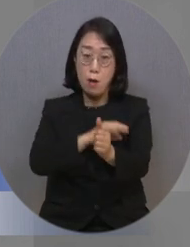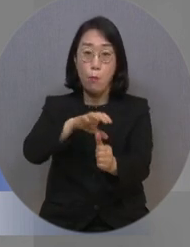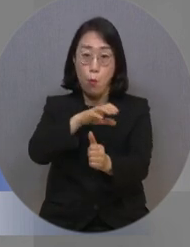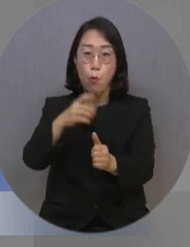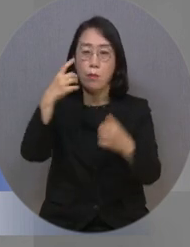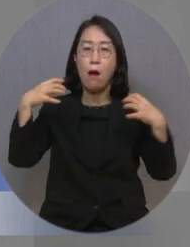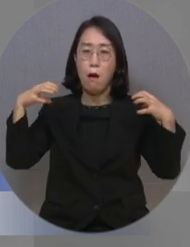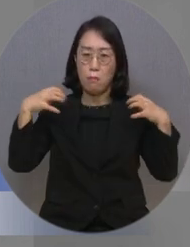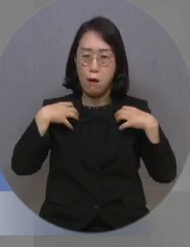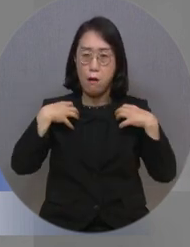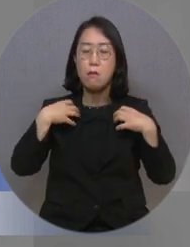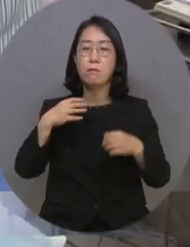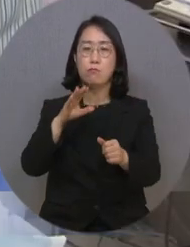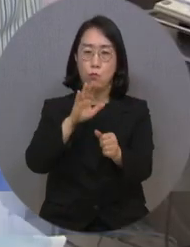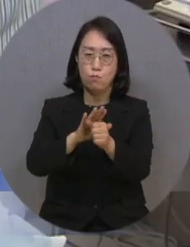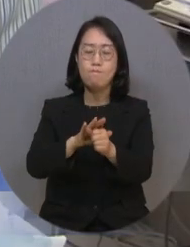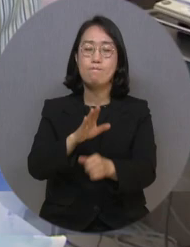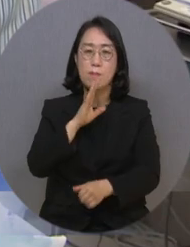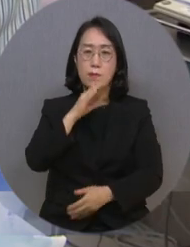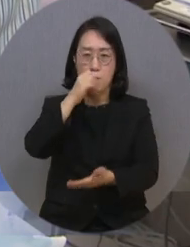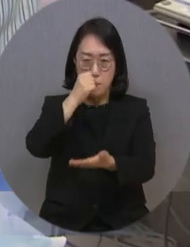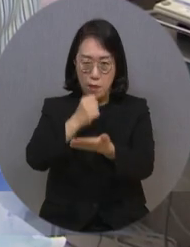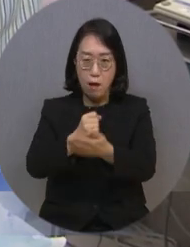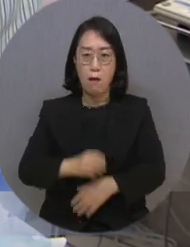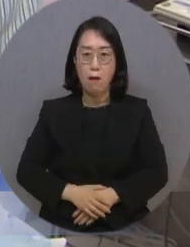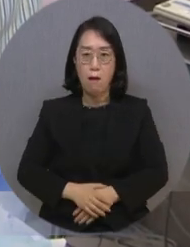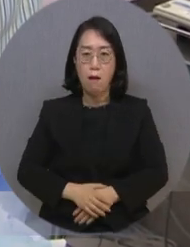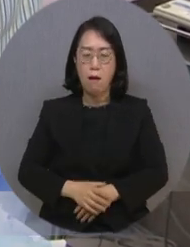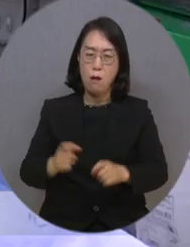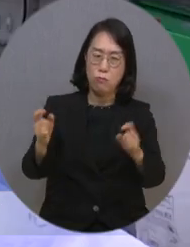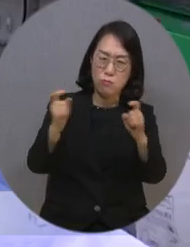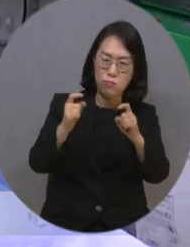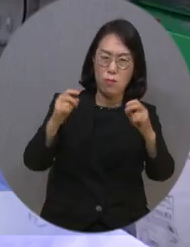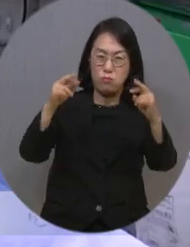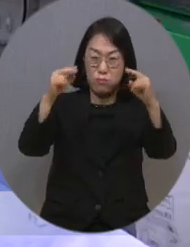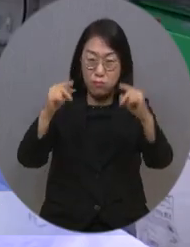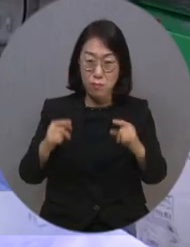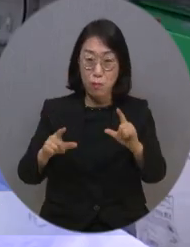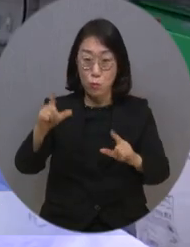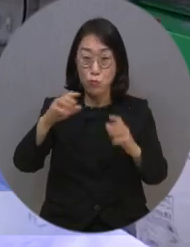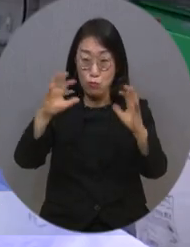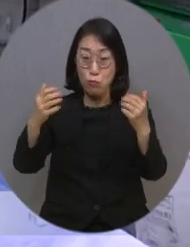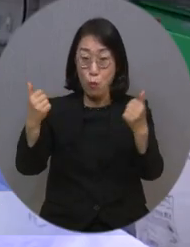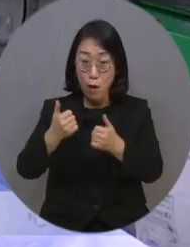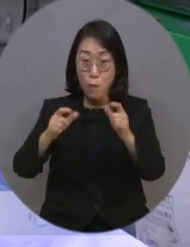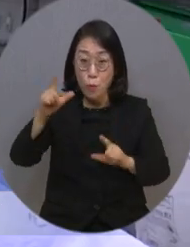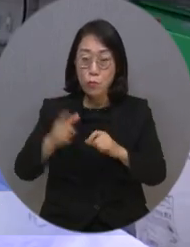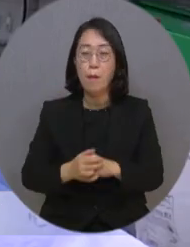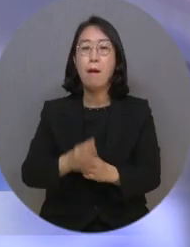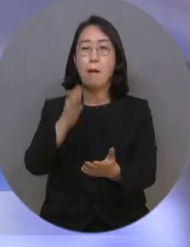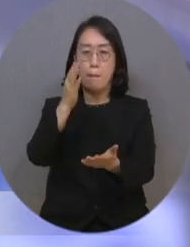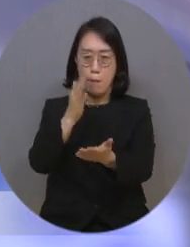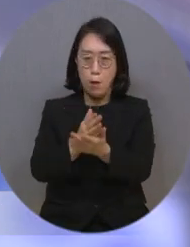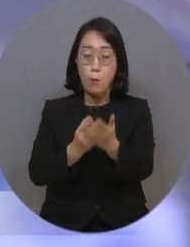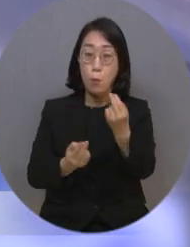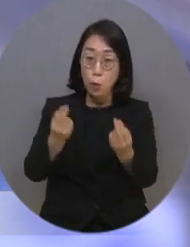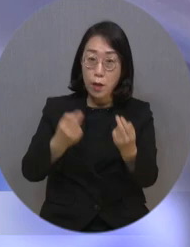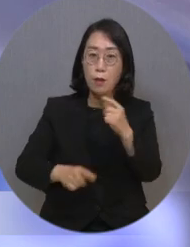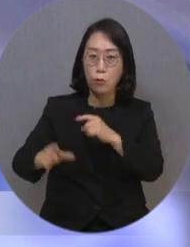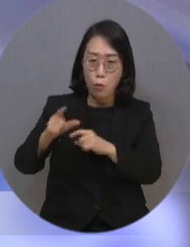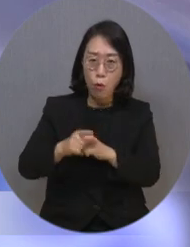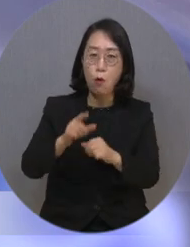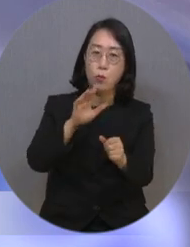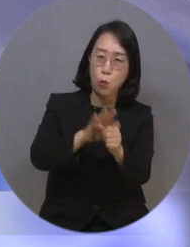국가에 당연한 책무입니다 민생보다는 정쟁으로 시간을 허비하는 국회도 정부의 이와 같은 발빠른 움직임에